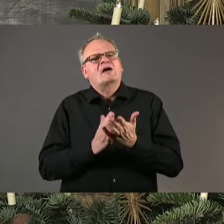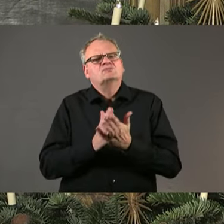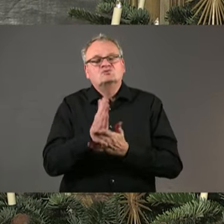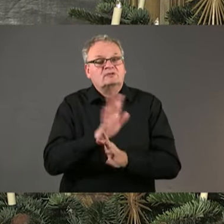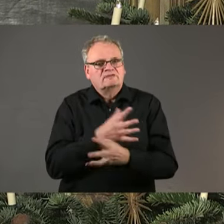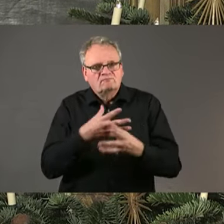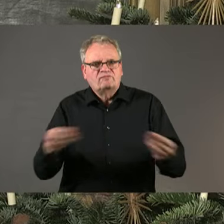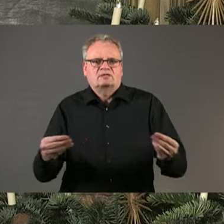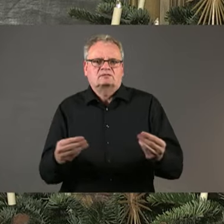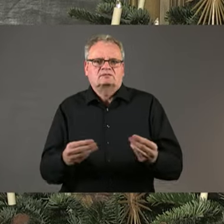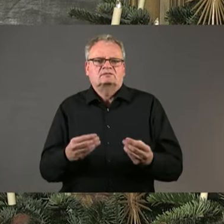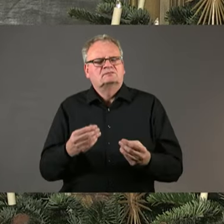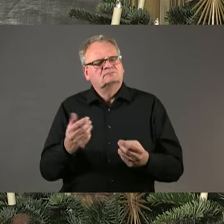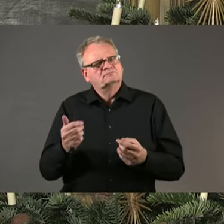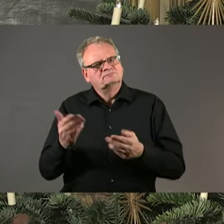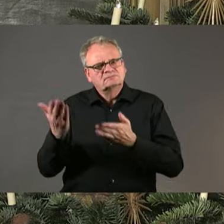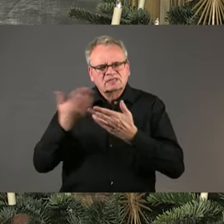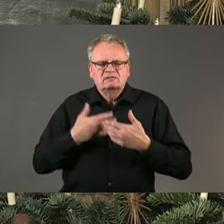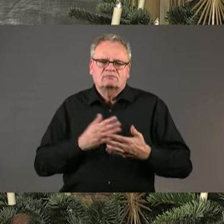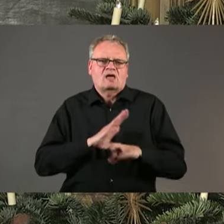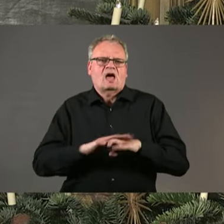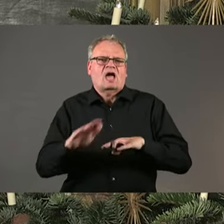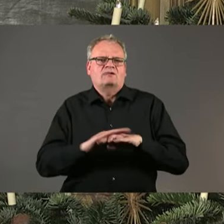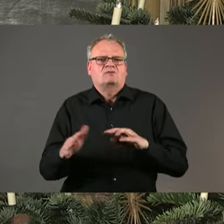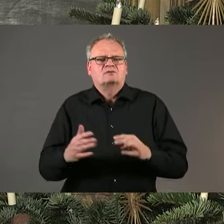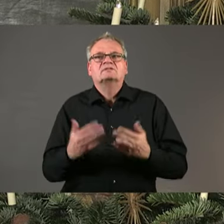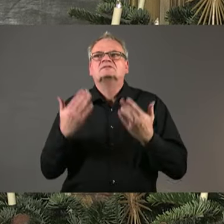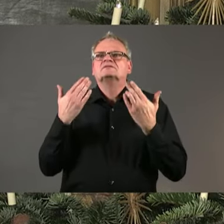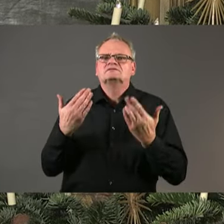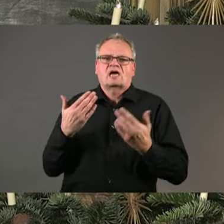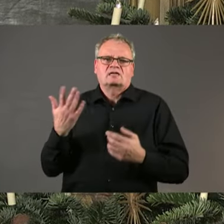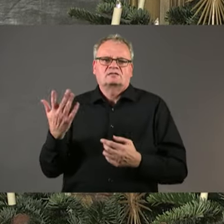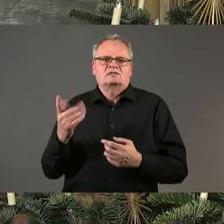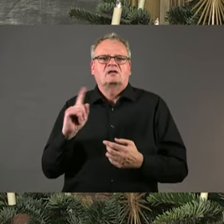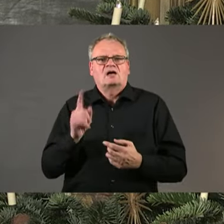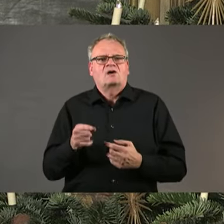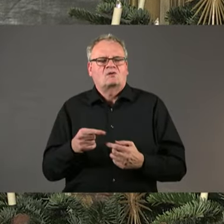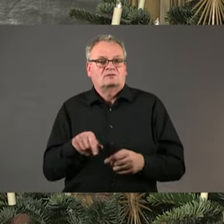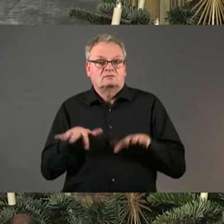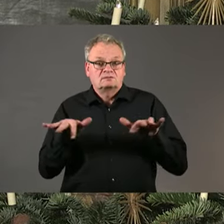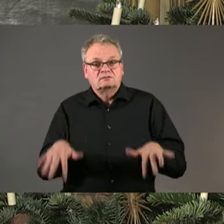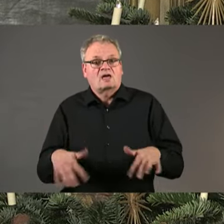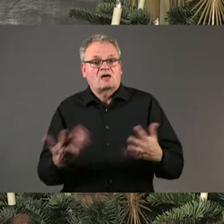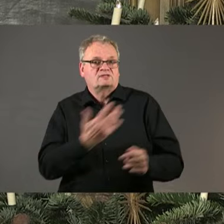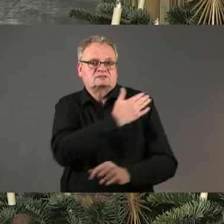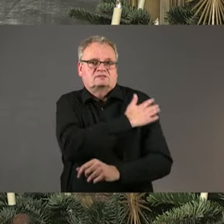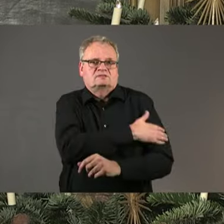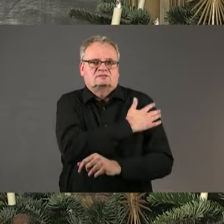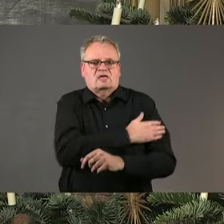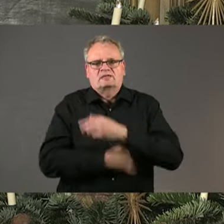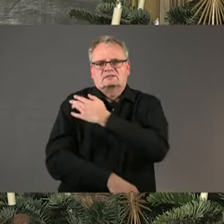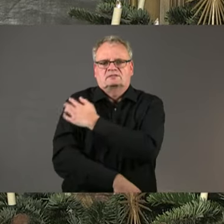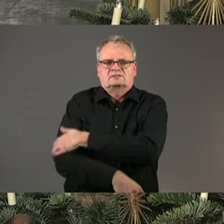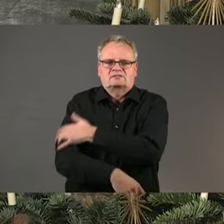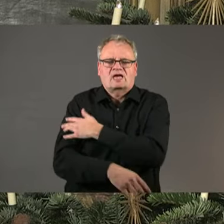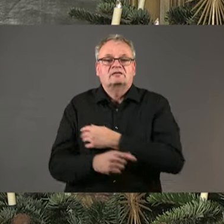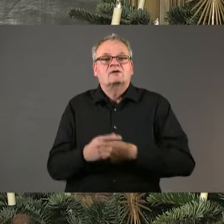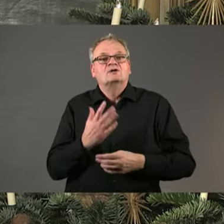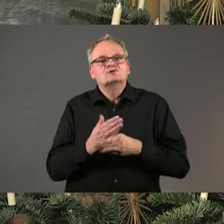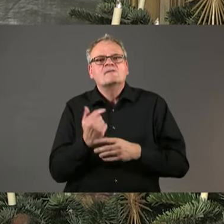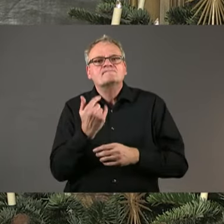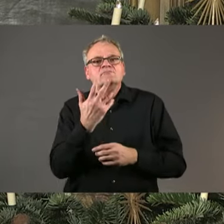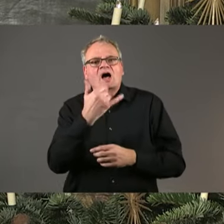Schenke, dass ich Heilung erfahre. Danke, dass du mir Leute zur Seite stellst, die mich teilweise seit mehreren